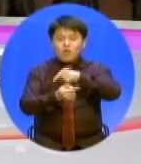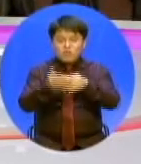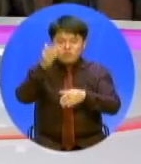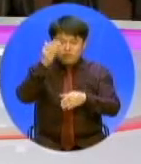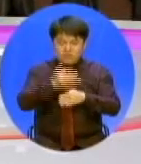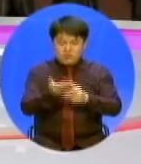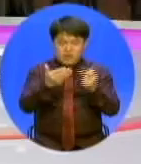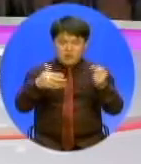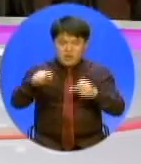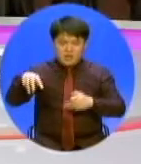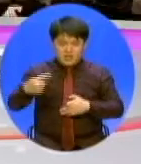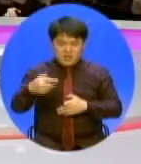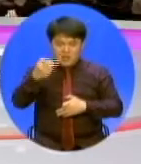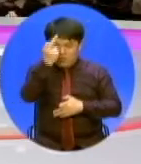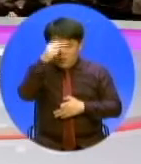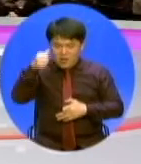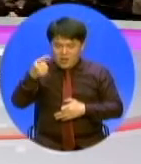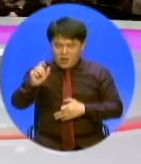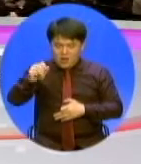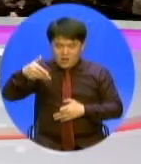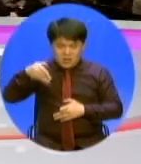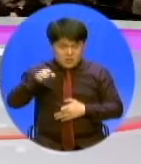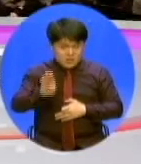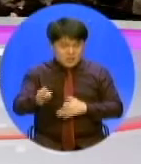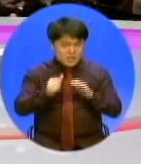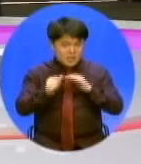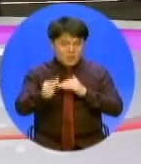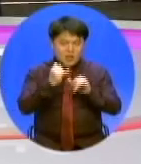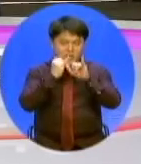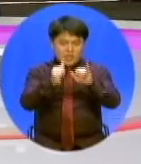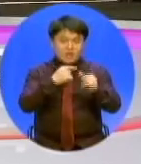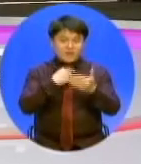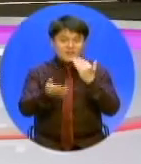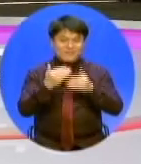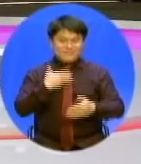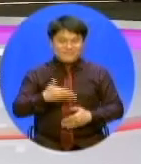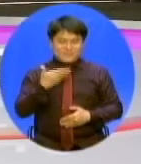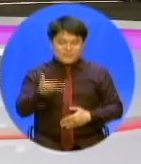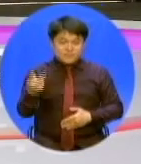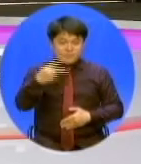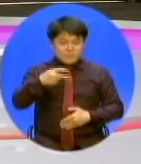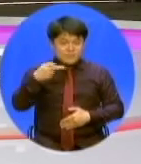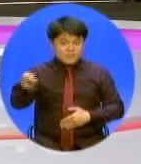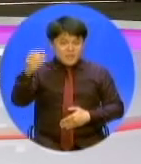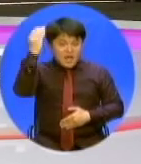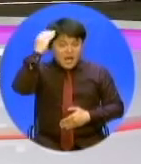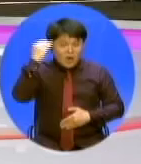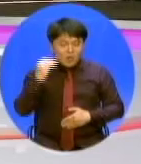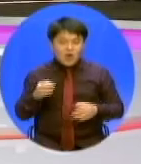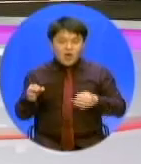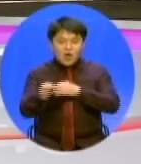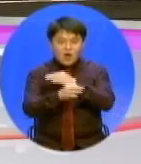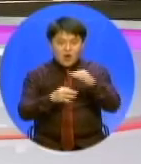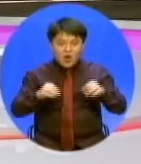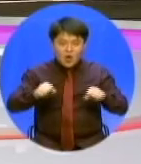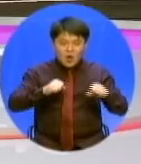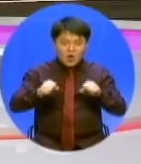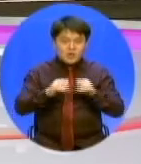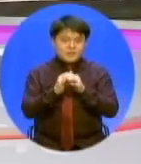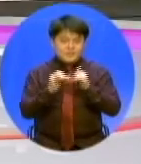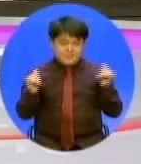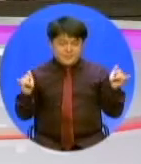있는 강원랜드 최영지 대표의 수상 경력을 소개해드리겠습니다. 먼저 2012년 한국 경제를 움직이는